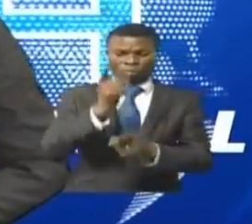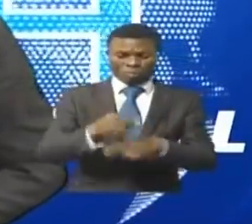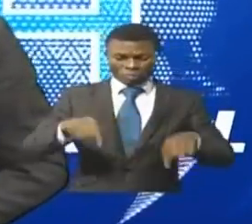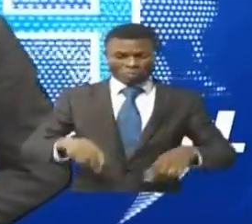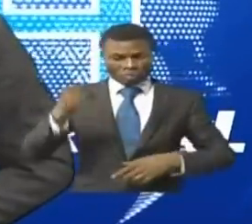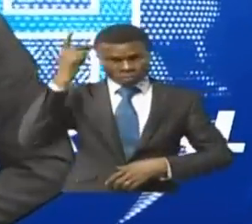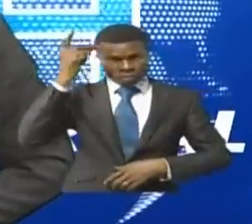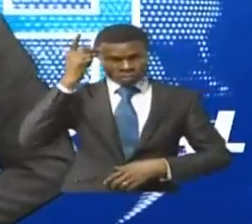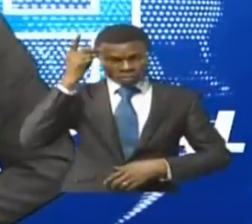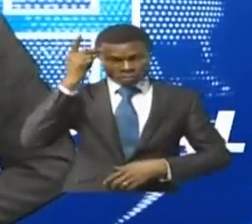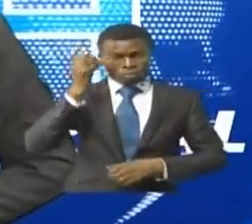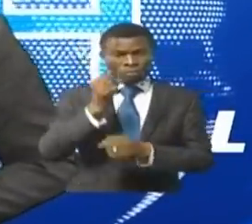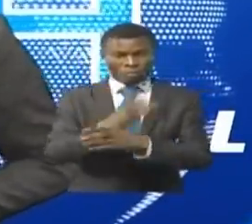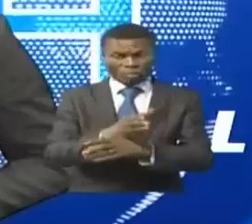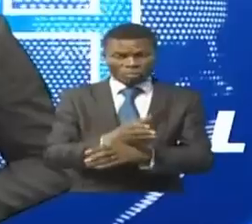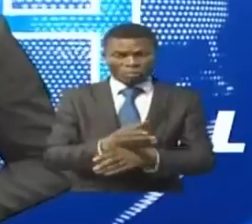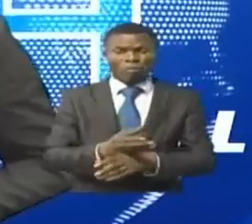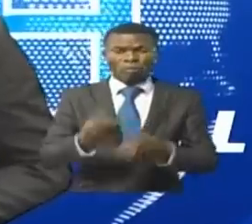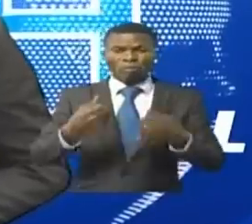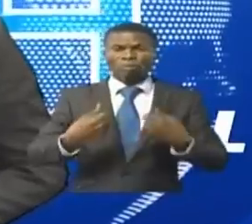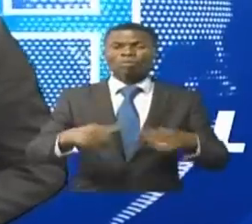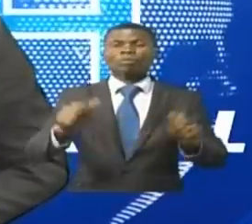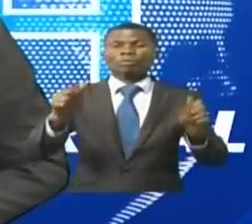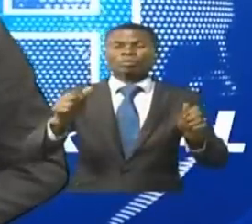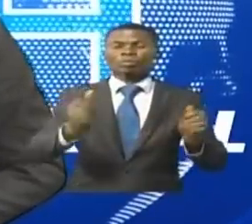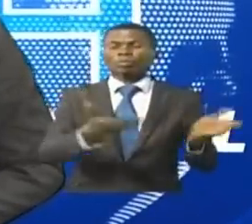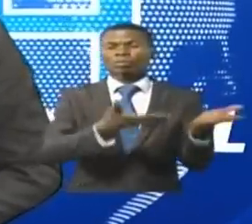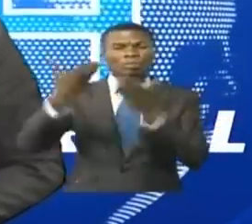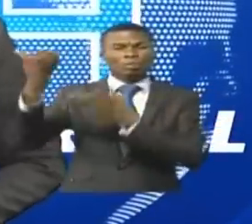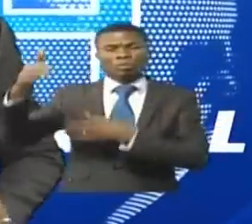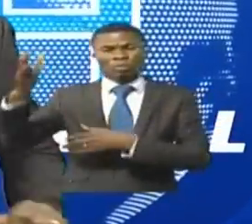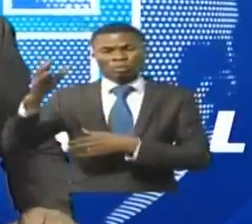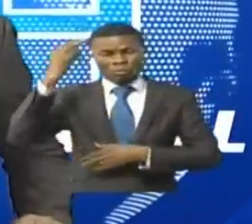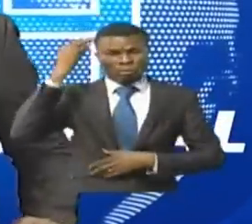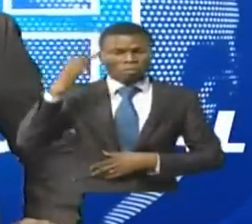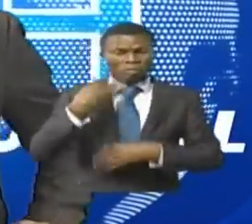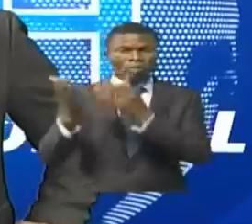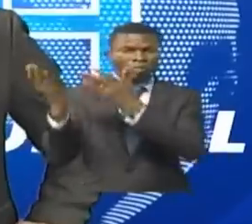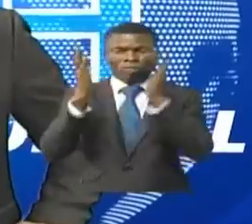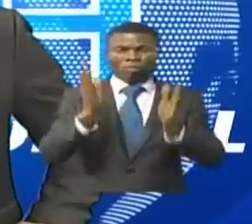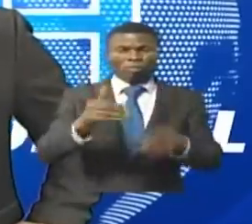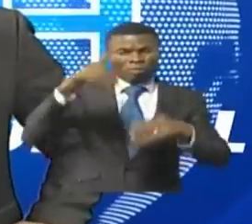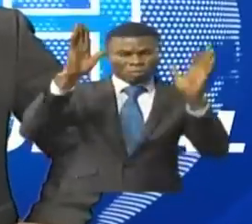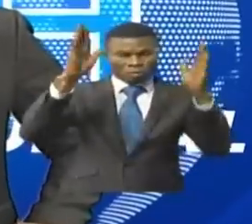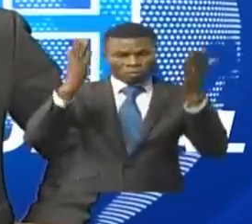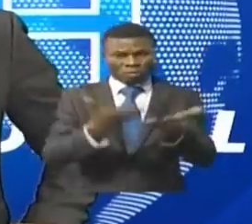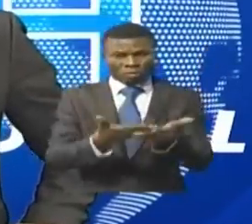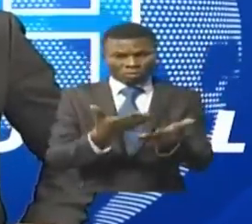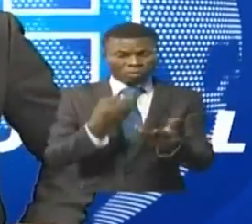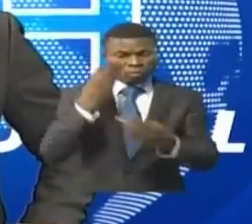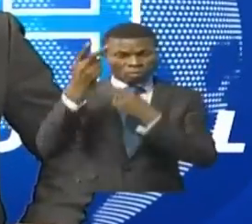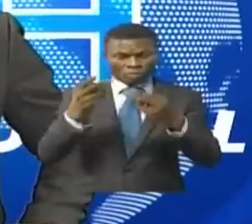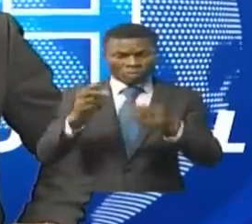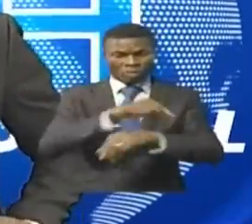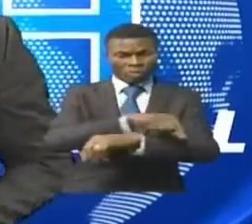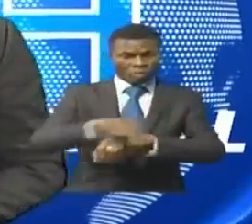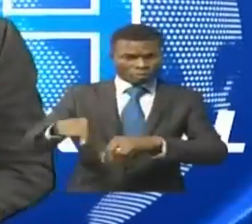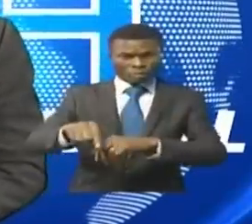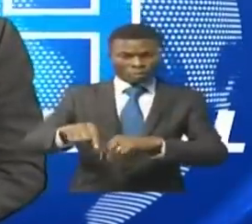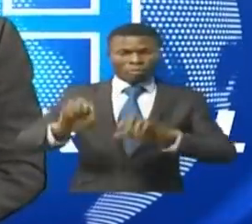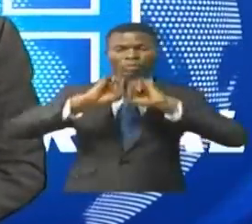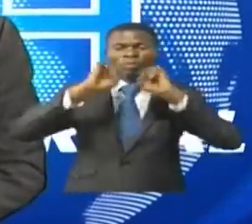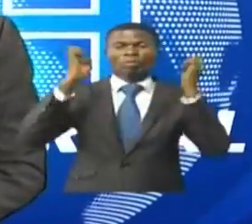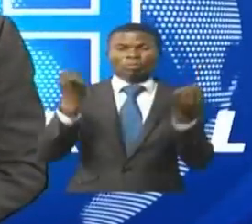Kinshasa sont prêts à être exportés. Le ministre du Commerce extérieur Jean-Lucien Boussa a visité les installations de